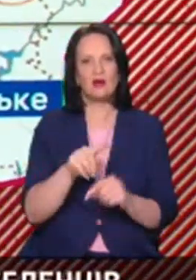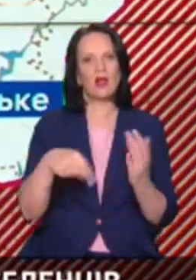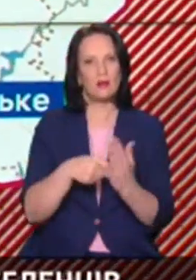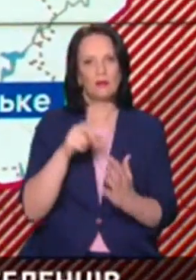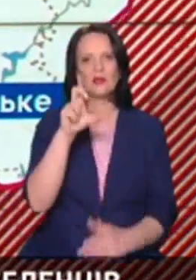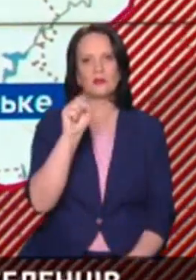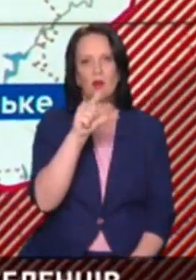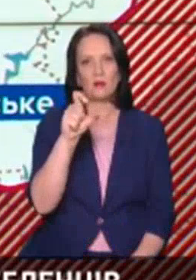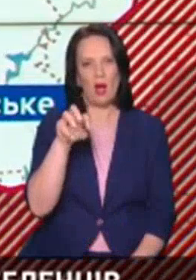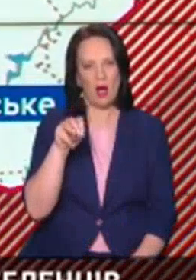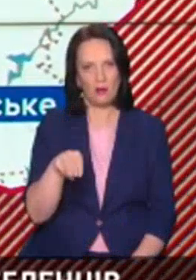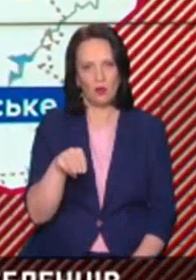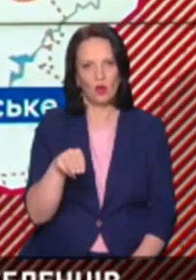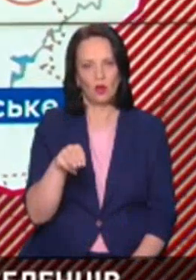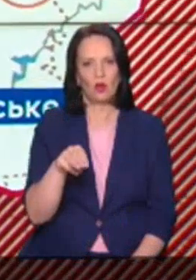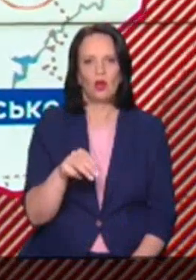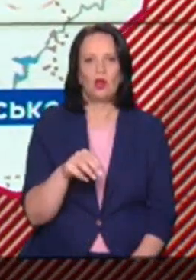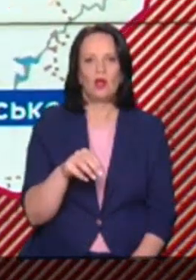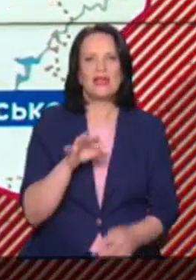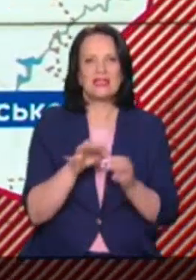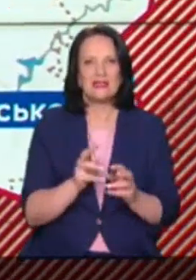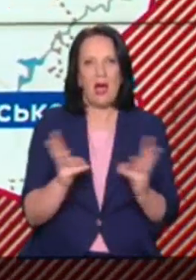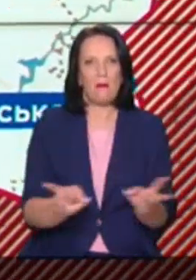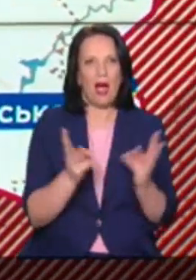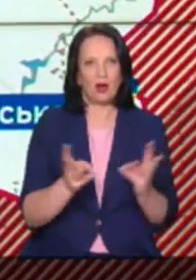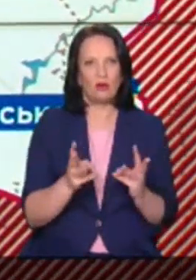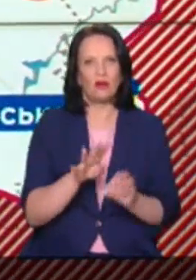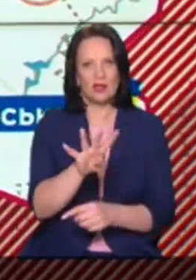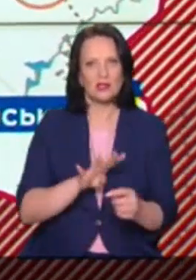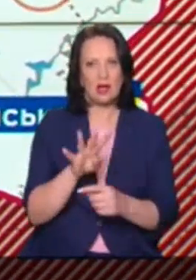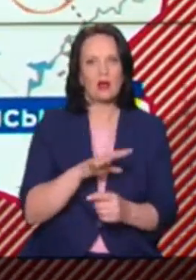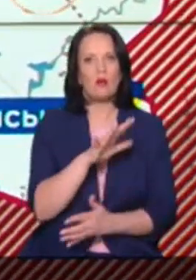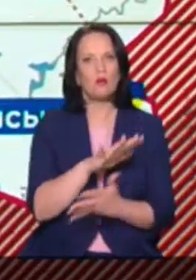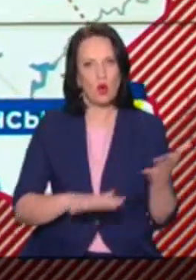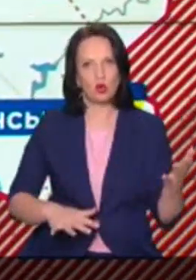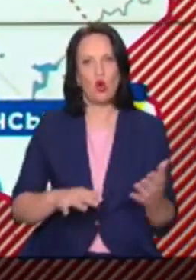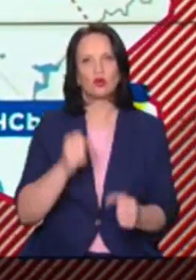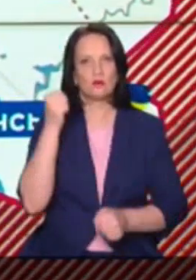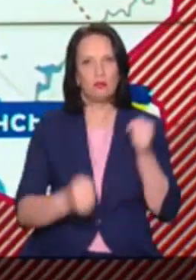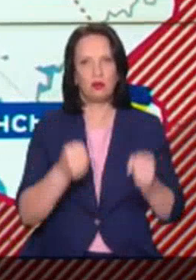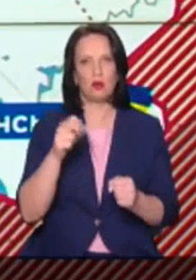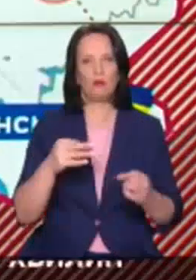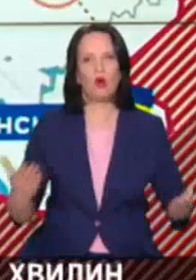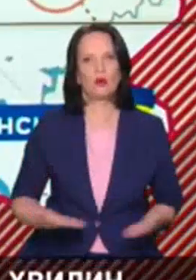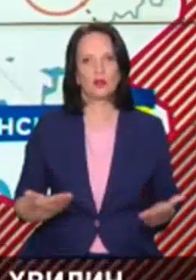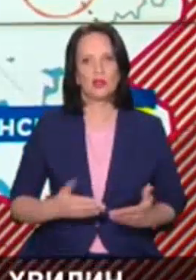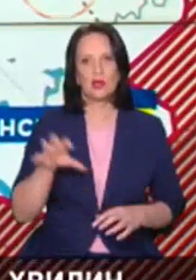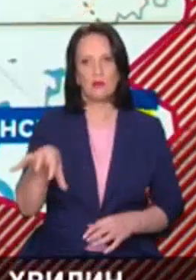запальними снарядами. Запалювальними снарядами також продовжують гатити і по населених пунктах в